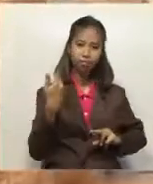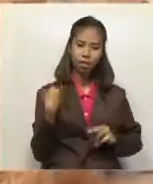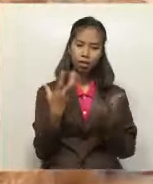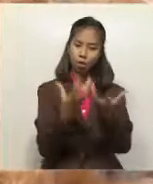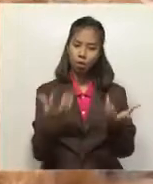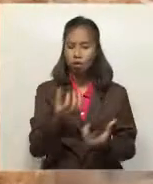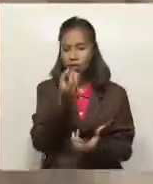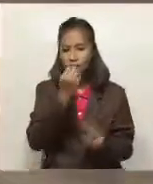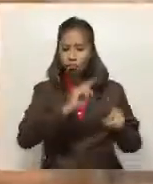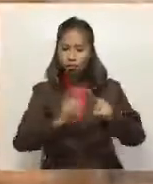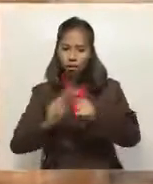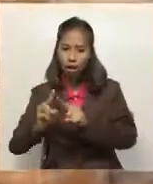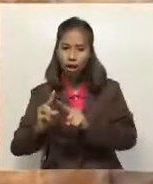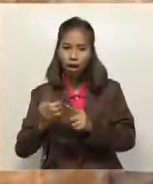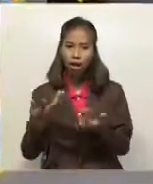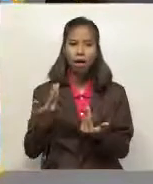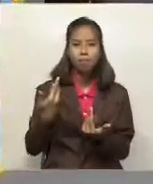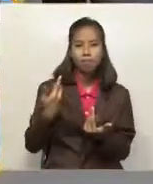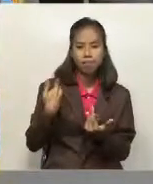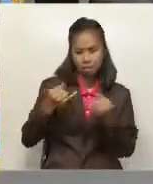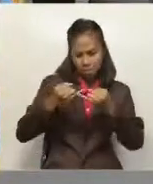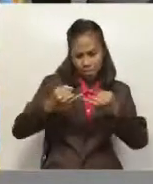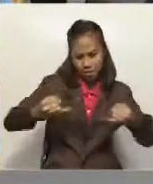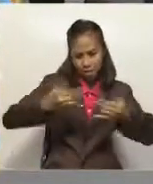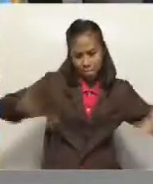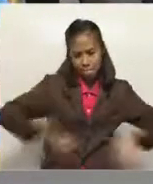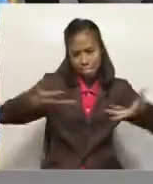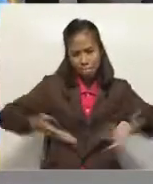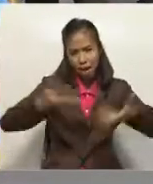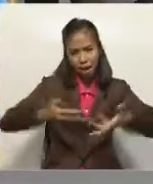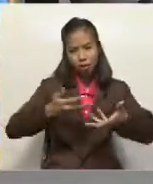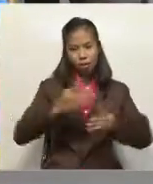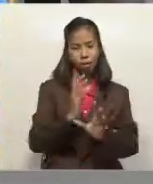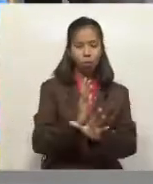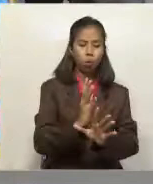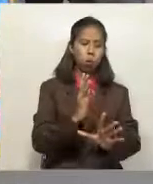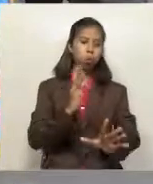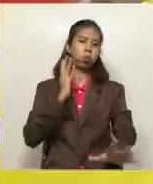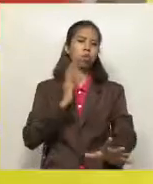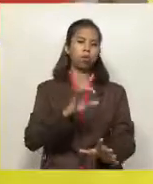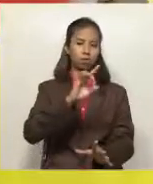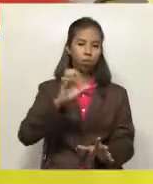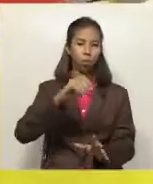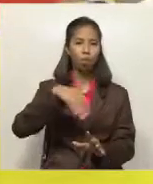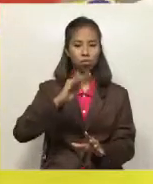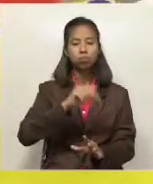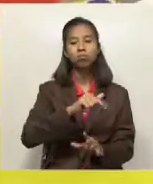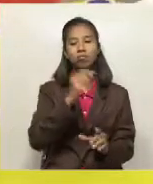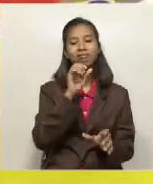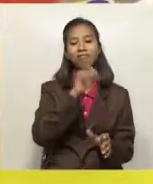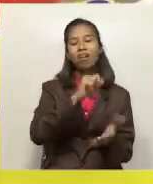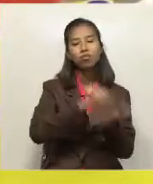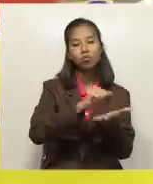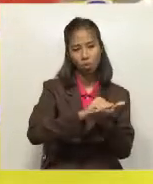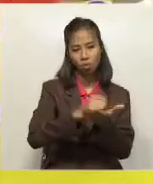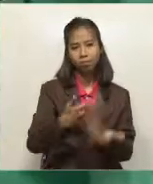ยกันนะคะมีทั้งผัดหมี่กระเฉดเจที่มีคิวยาวค่ะออเดอร์มากกว่า100กล่องไปแล้วนะคะหรือจะเป็นกระเพ